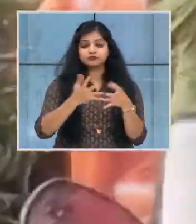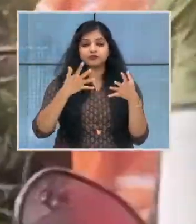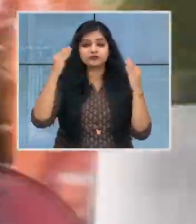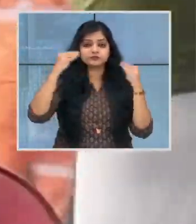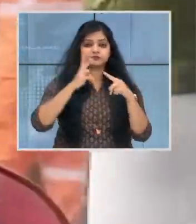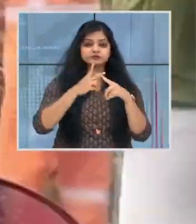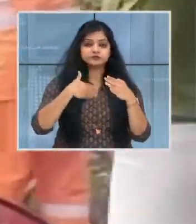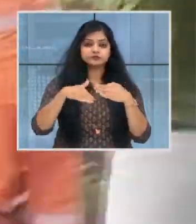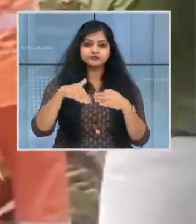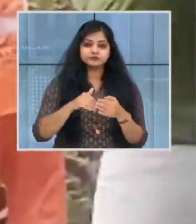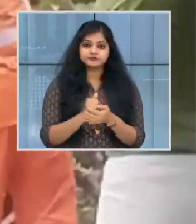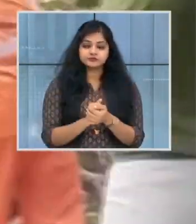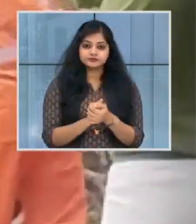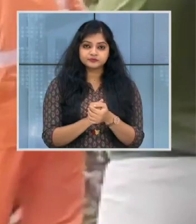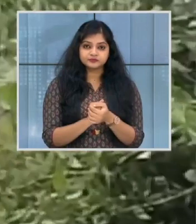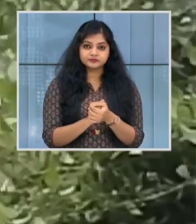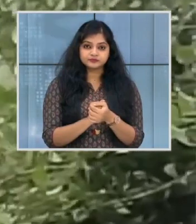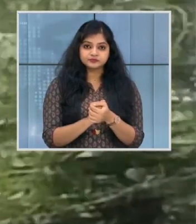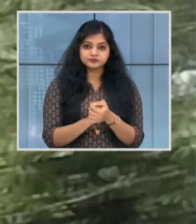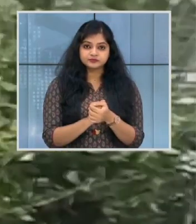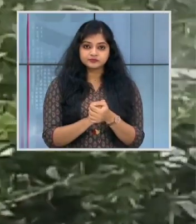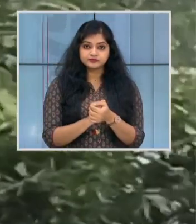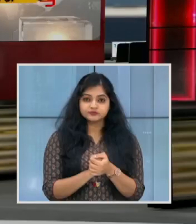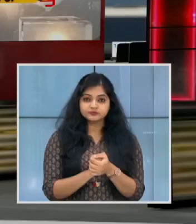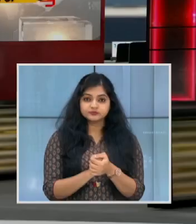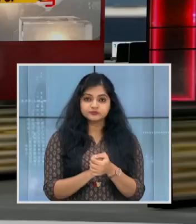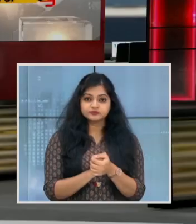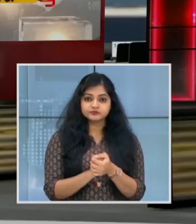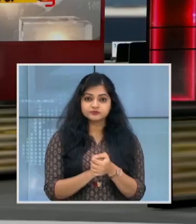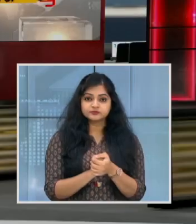ചെയ്യുന്നുണ്ട്. ശരി, സജോ ദേവസ്യയാണ് കണ്ണൂരിൽ നിന്നും വിശദാംശങ്ങൾ നൽകിയത്.